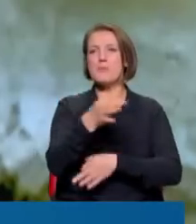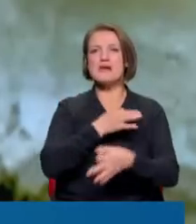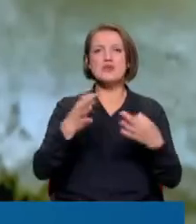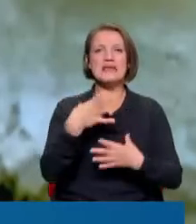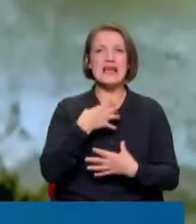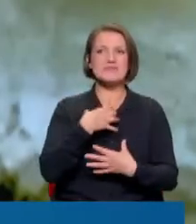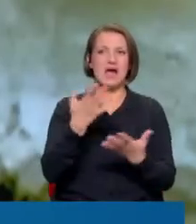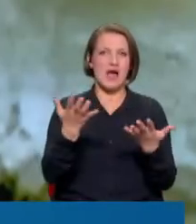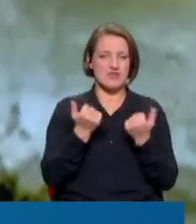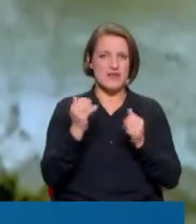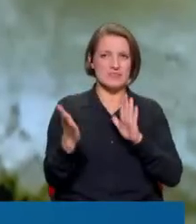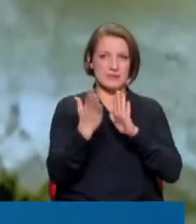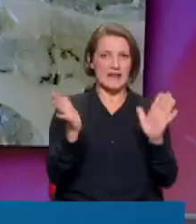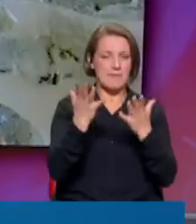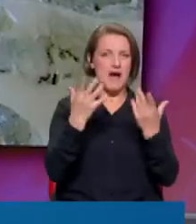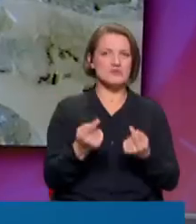insansızlaştırılması